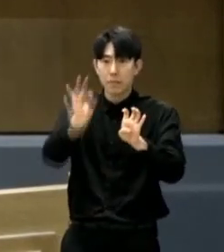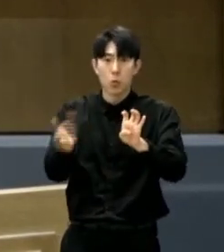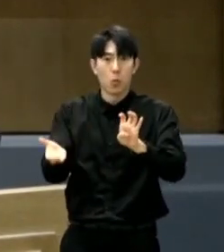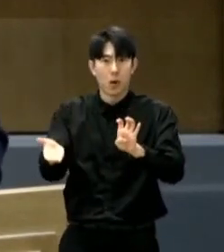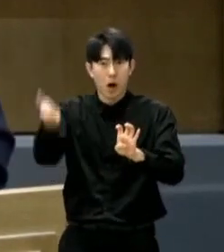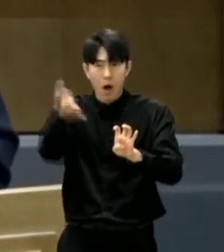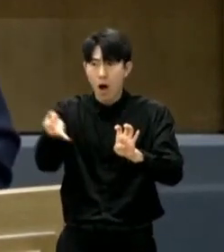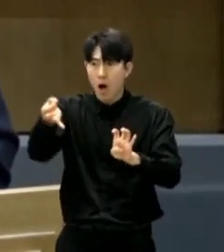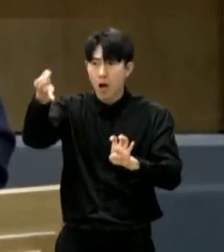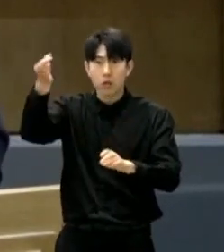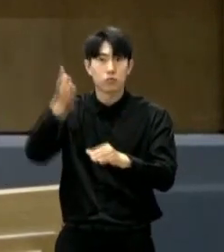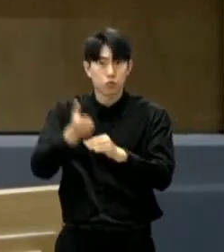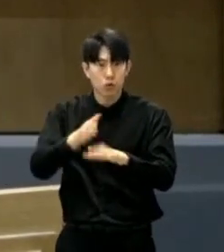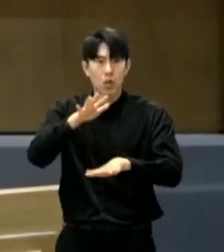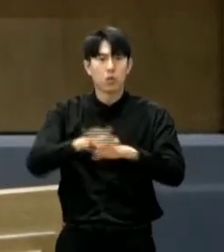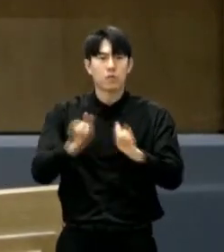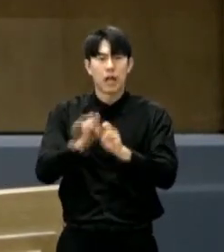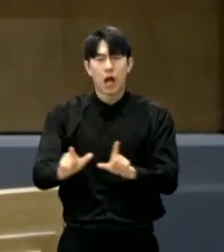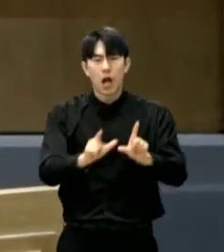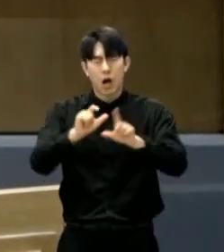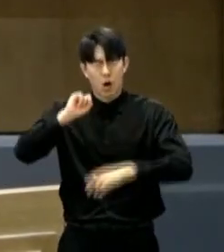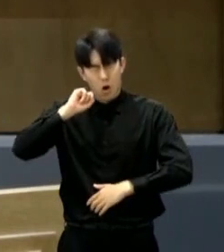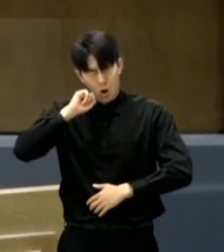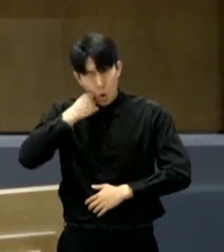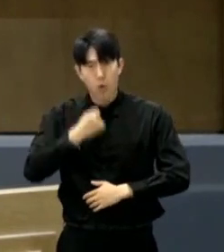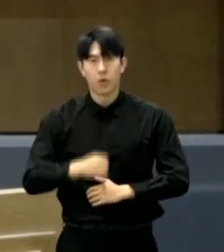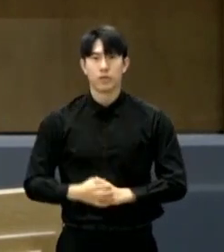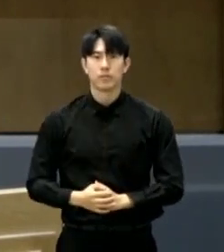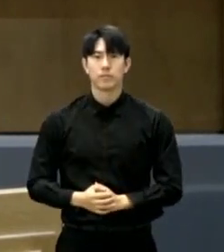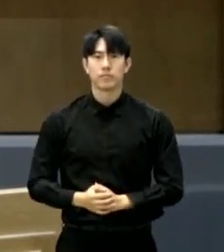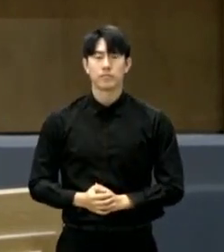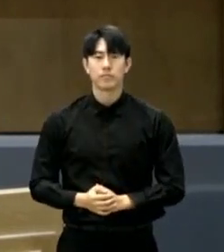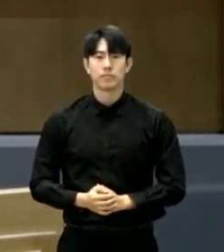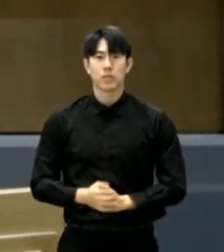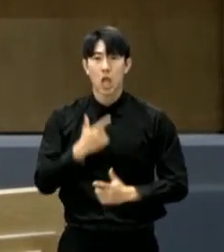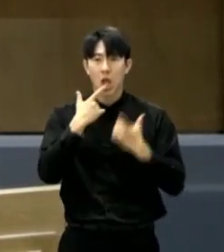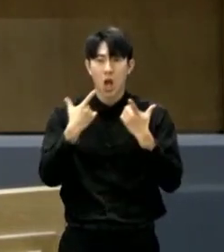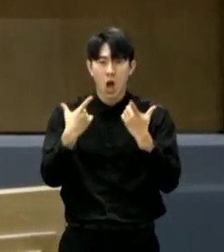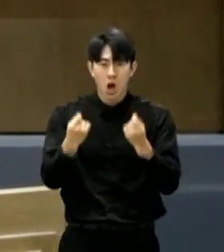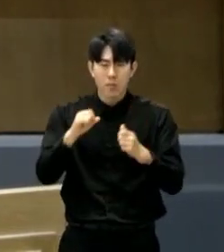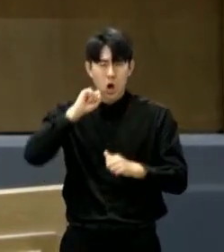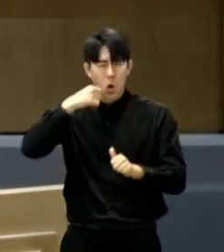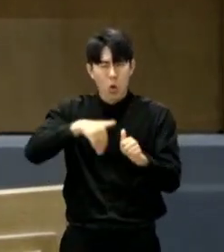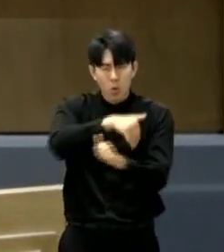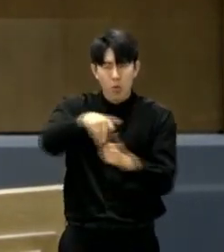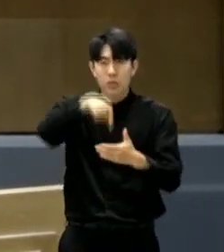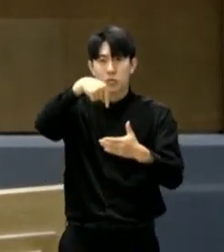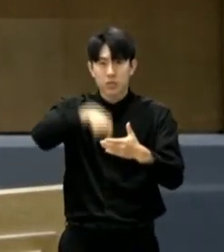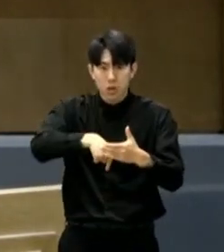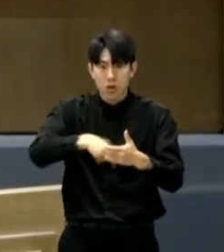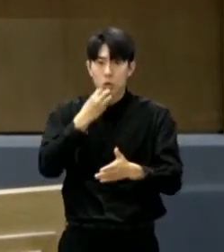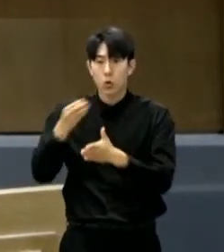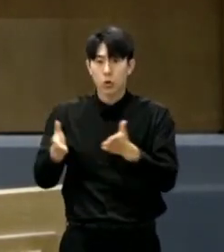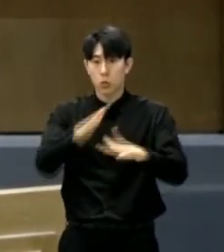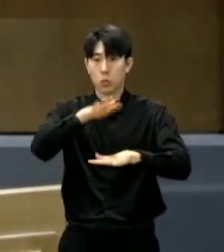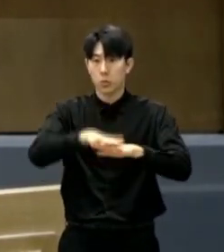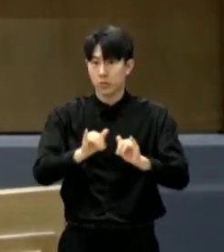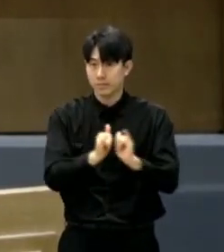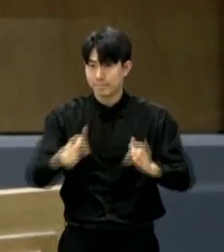점점 농업인들의 살길이 막막하기만 합니다. 이처럼 어려운 여건 속에서 우리 경기도